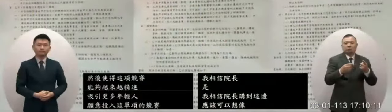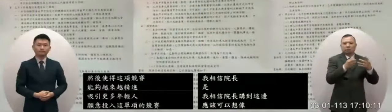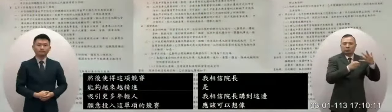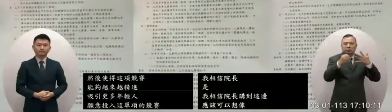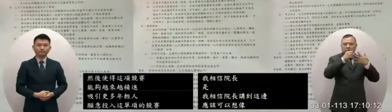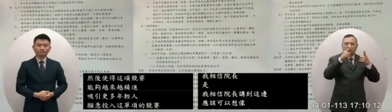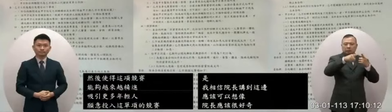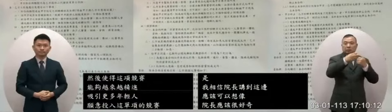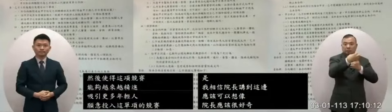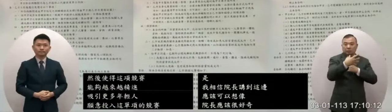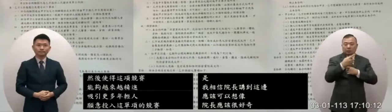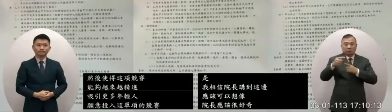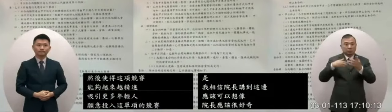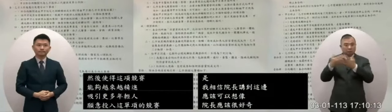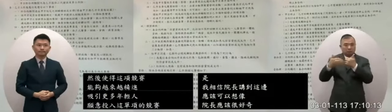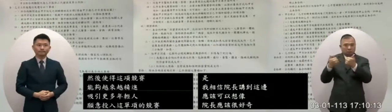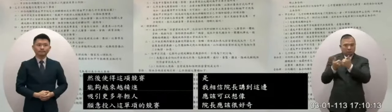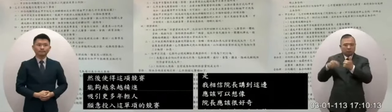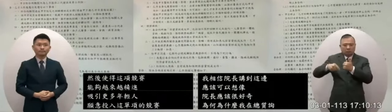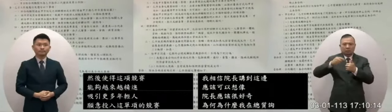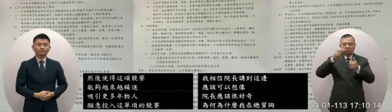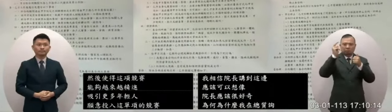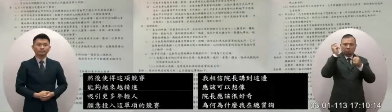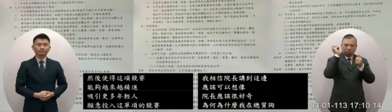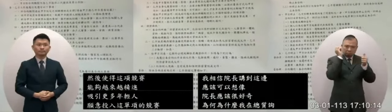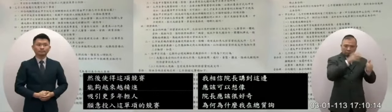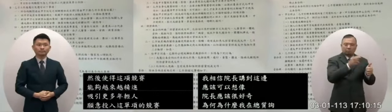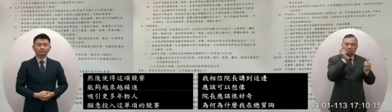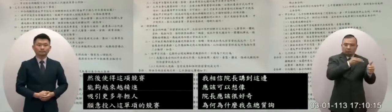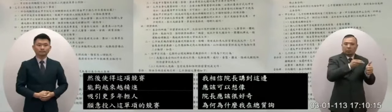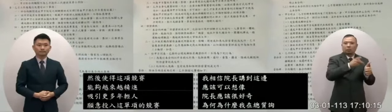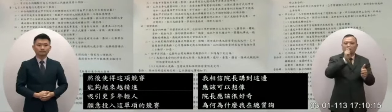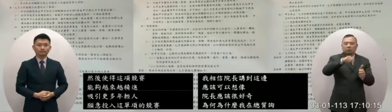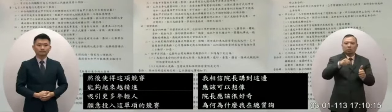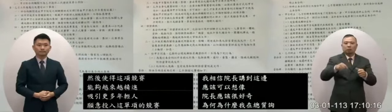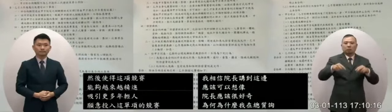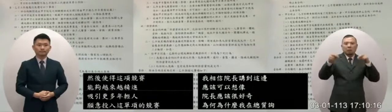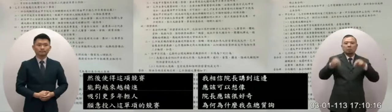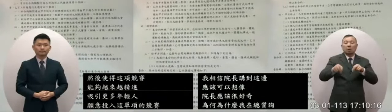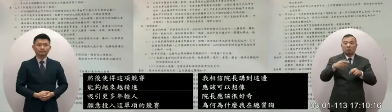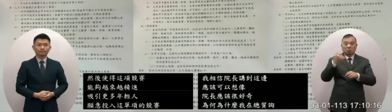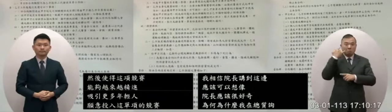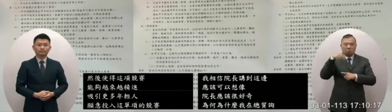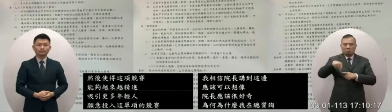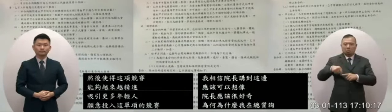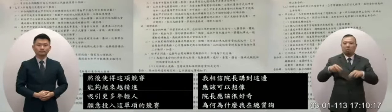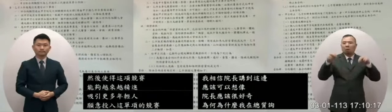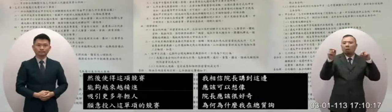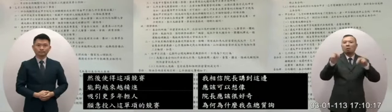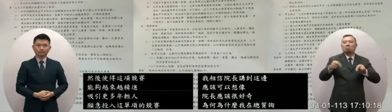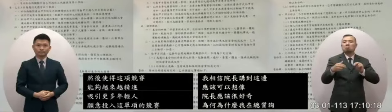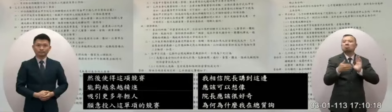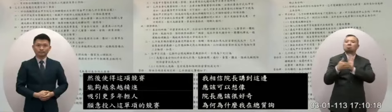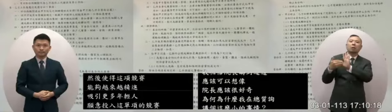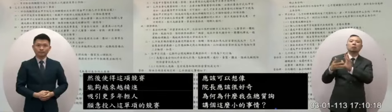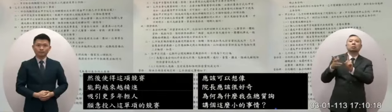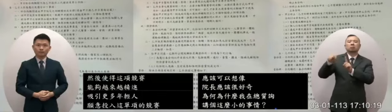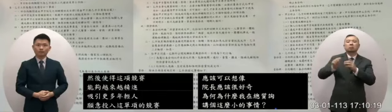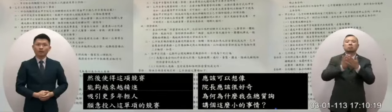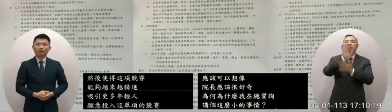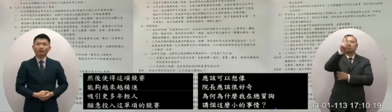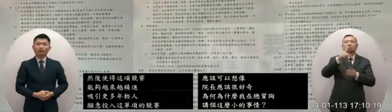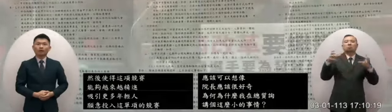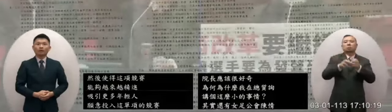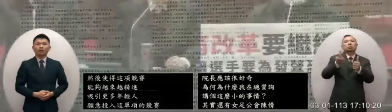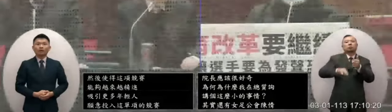让他们签了一个不合适的合约，甚至告诉他们，如果你们不签这个合约，你们后续集训的费用是会没有的，甚至要他